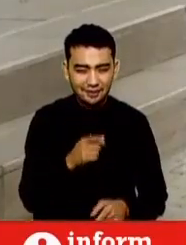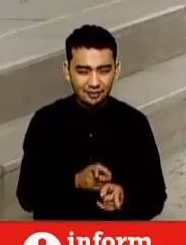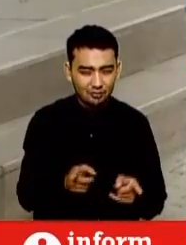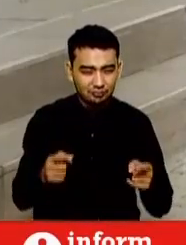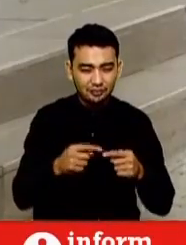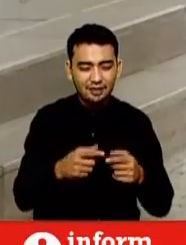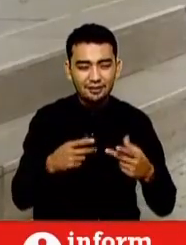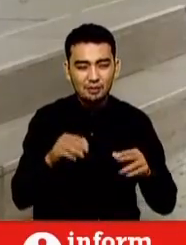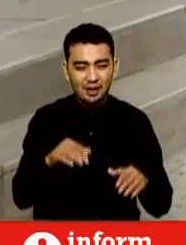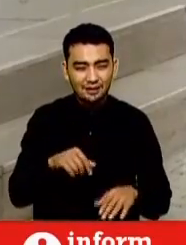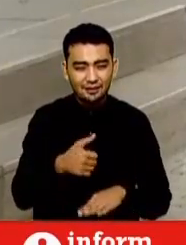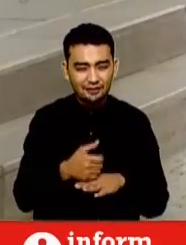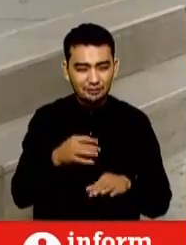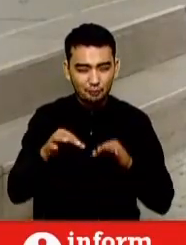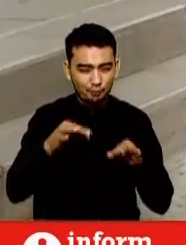кезінде